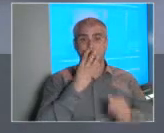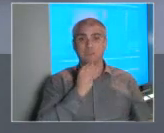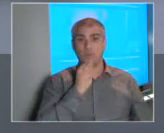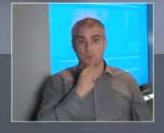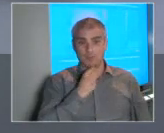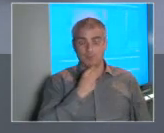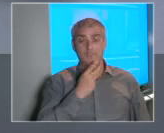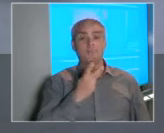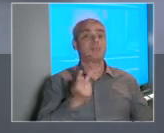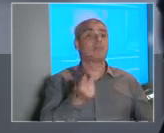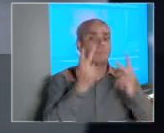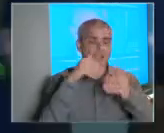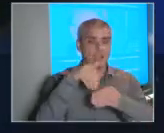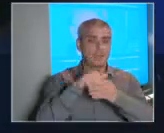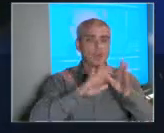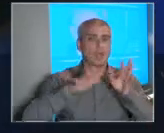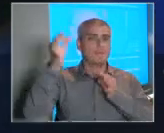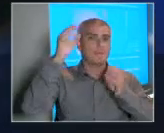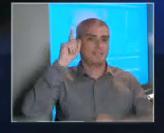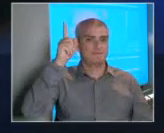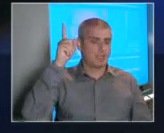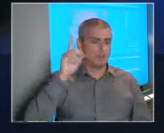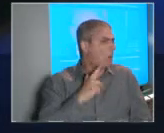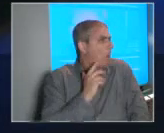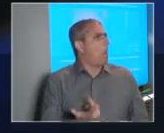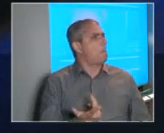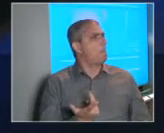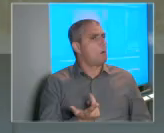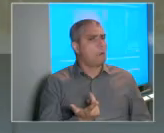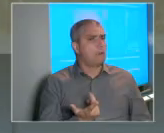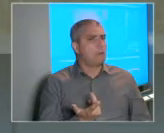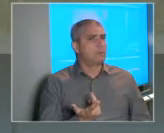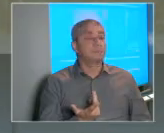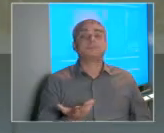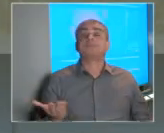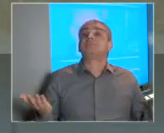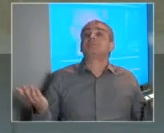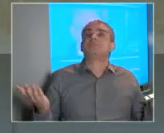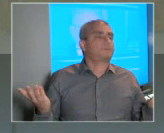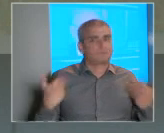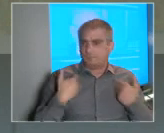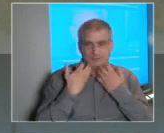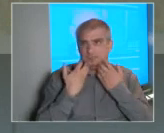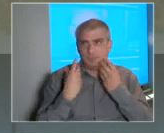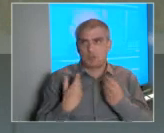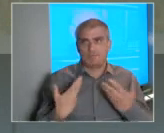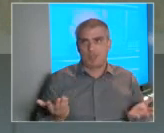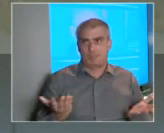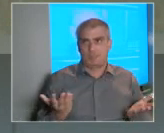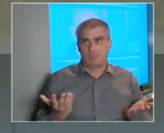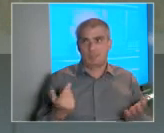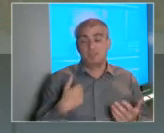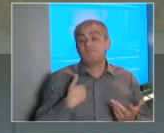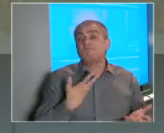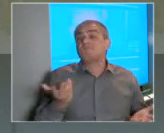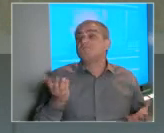היהודית, בעיקר בקרב הפריפריה. למה בעצם? תשמע, אין לי הסבר טוב לזה. אני,